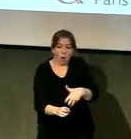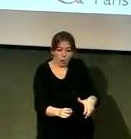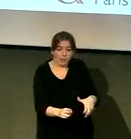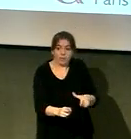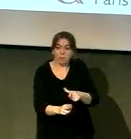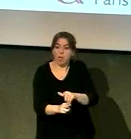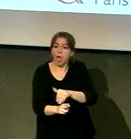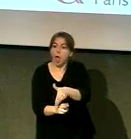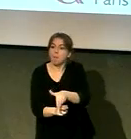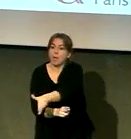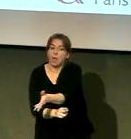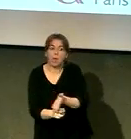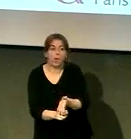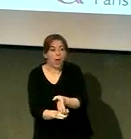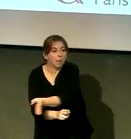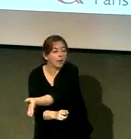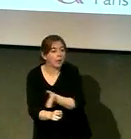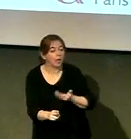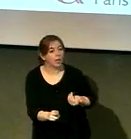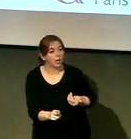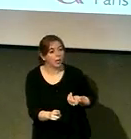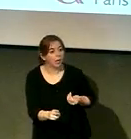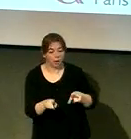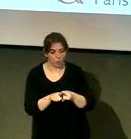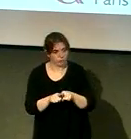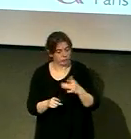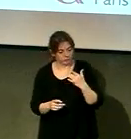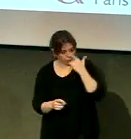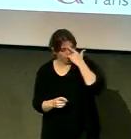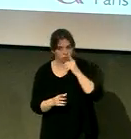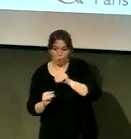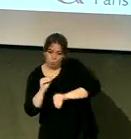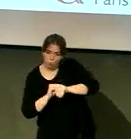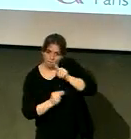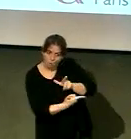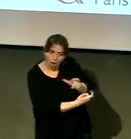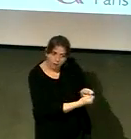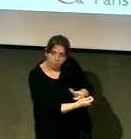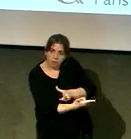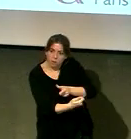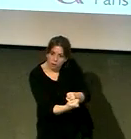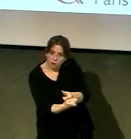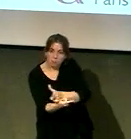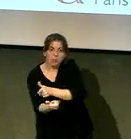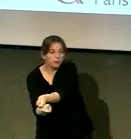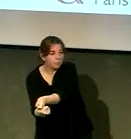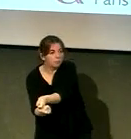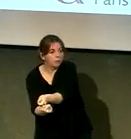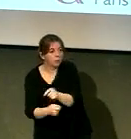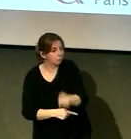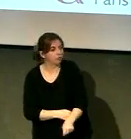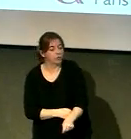se pose la question aussi sur l'adaptation du soin pour ajuster l'immédiateté